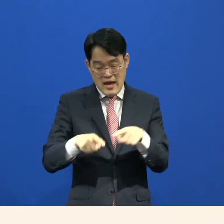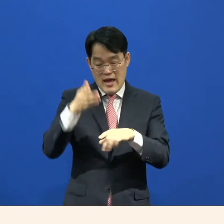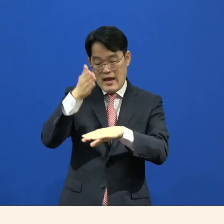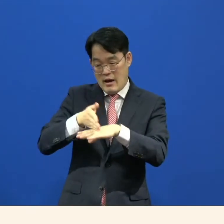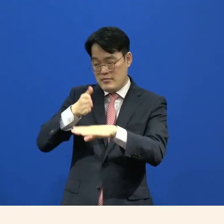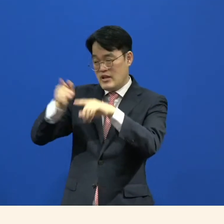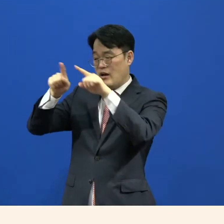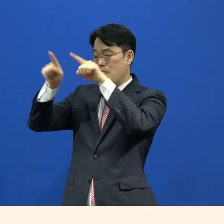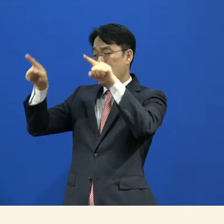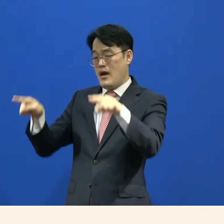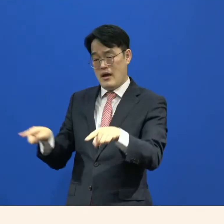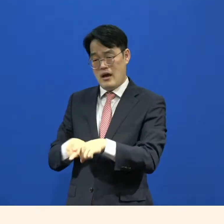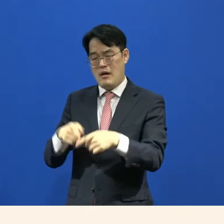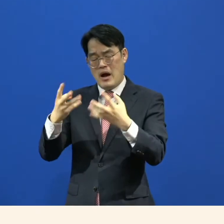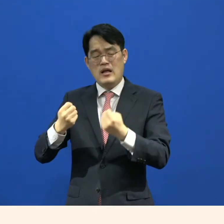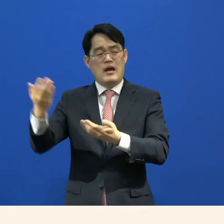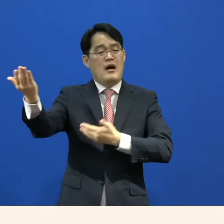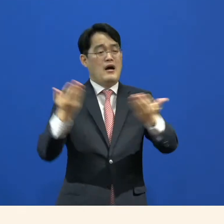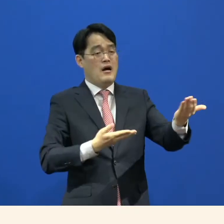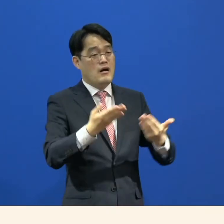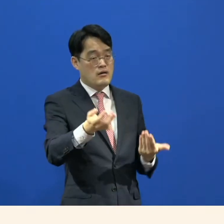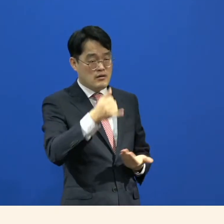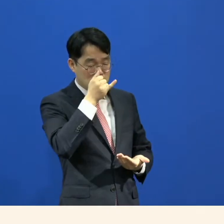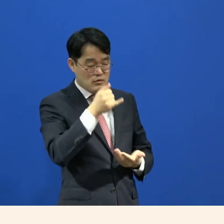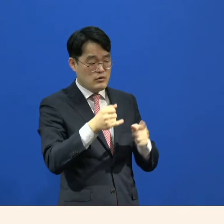열지도 않고 다 어디 넣어놔야 돼.